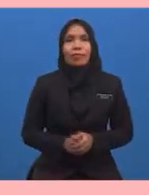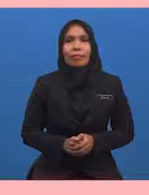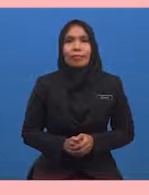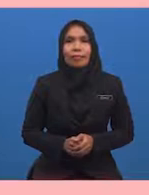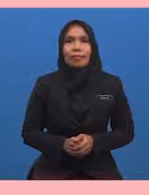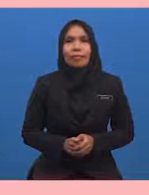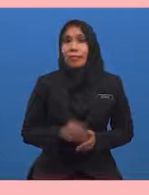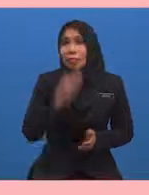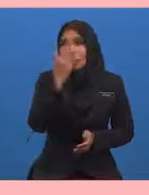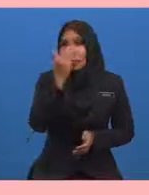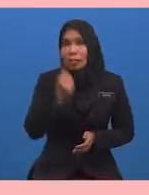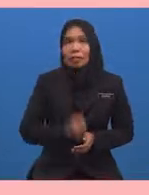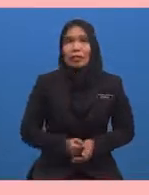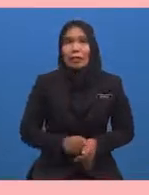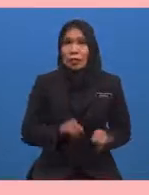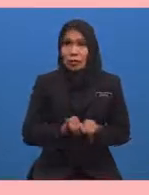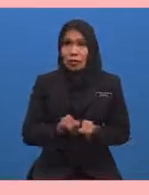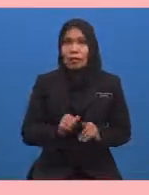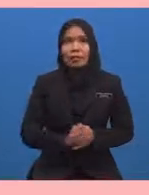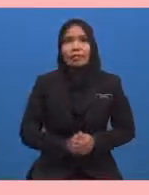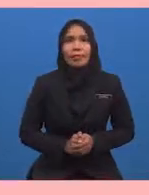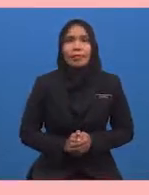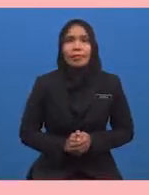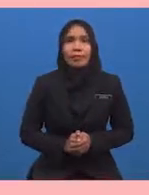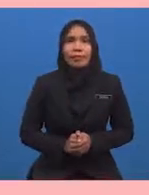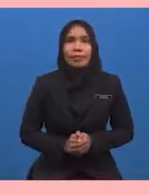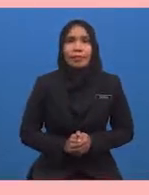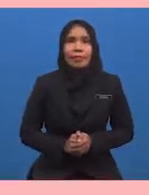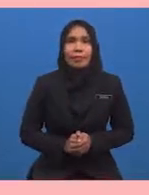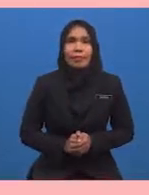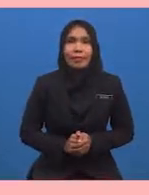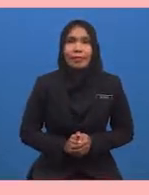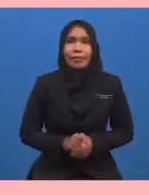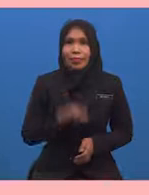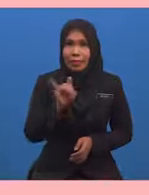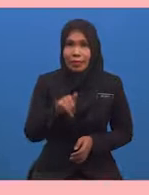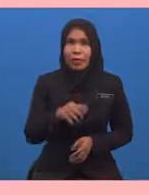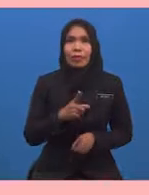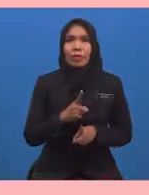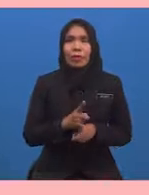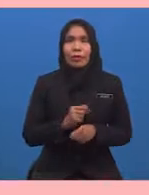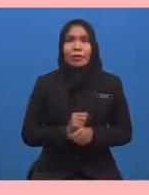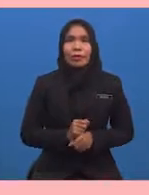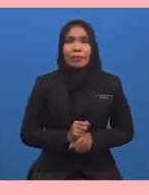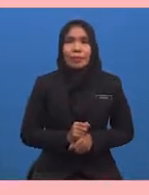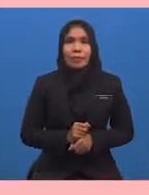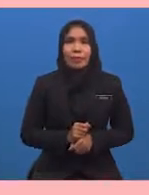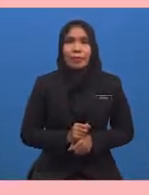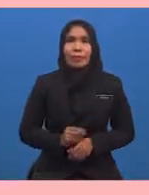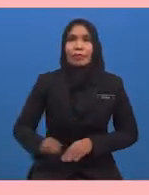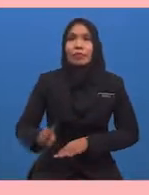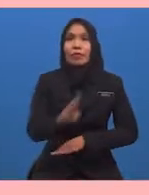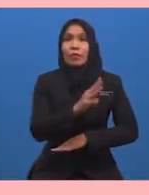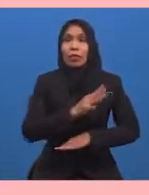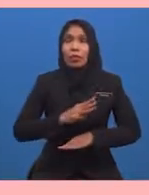Mengapakah pertempatan sesuai dibina di kawasan tanah pamah? Ya, betul murid-murid. Kawasan